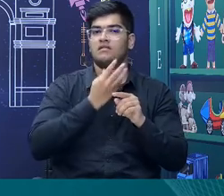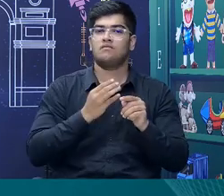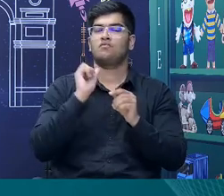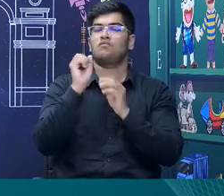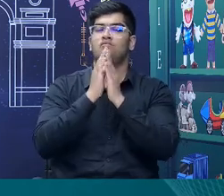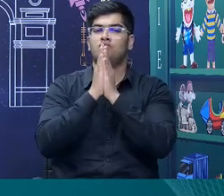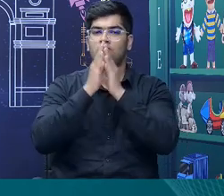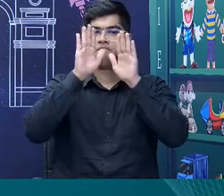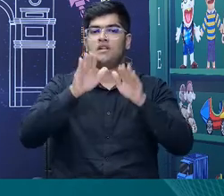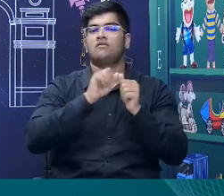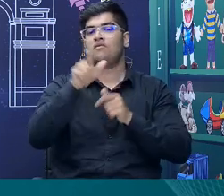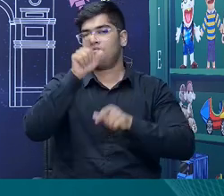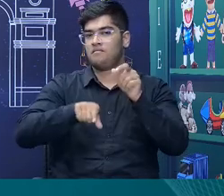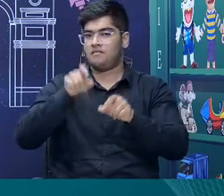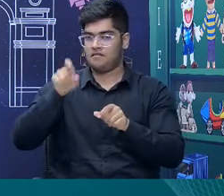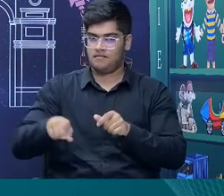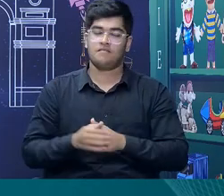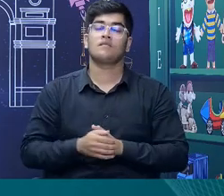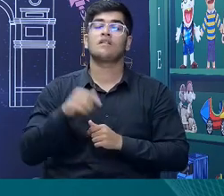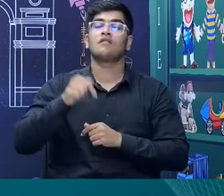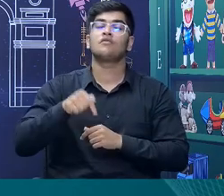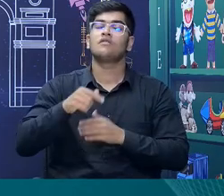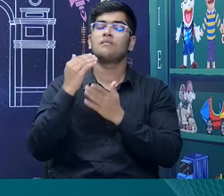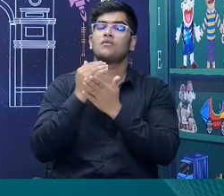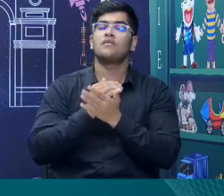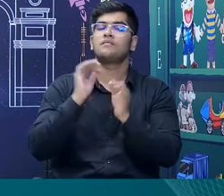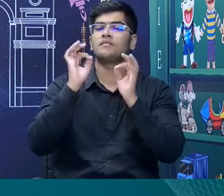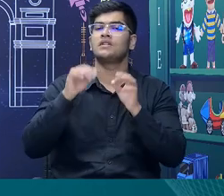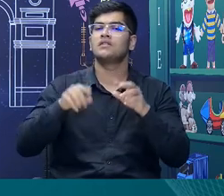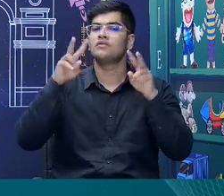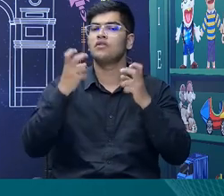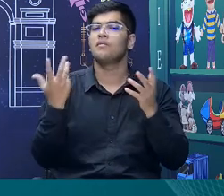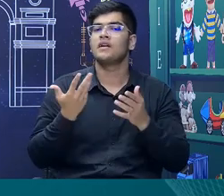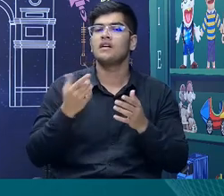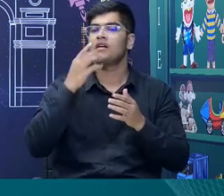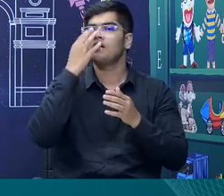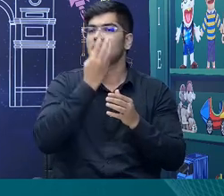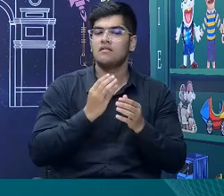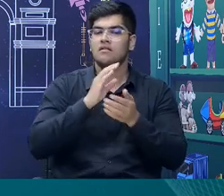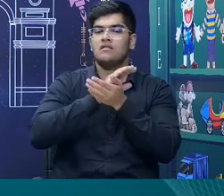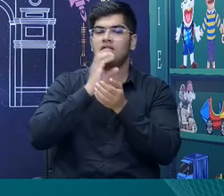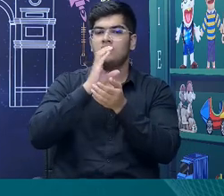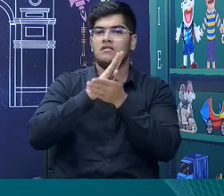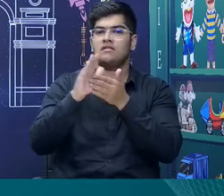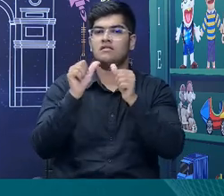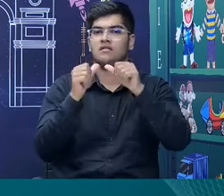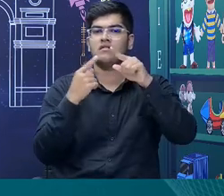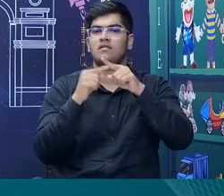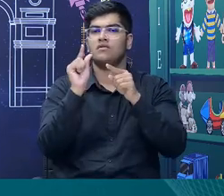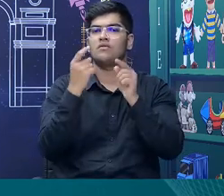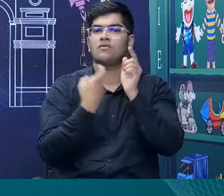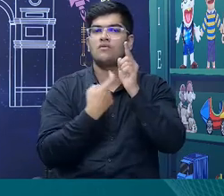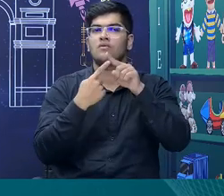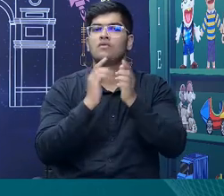सभी पर बनी रहे आज कार्यक्रम हम जानेंगे गणेश चतुर्थी के बड़े में इस दिन की महत्वता के बड़े में और